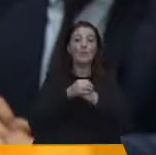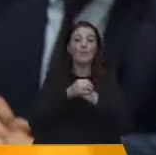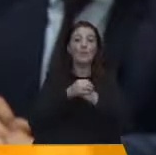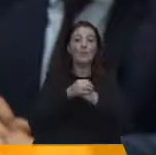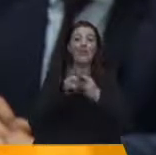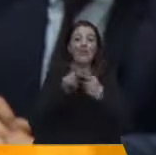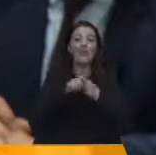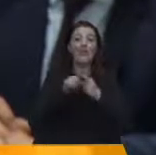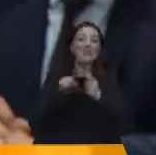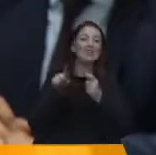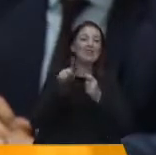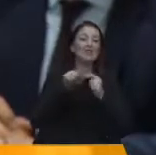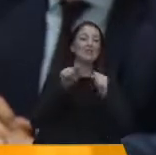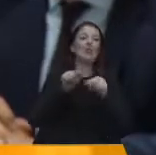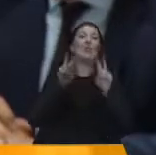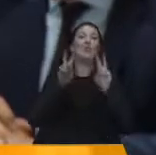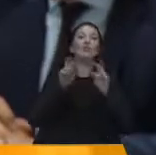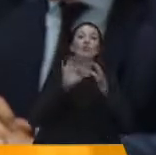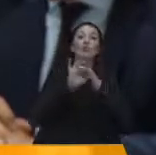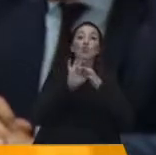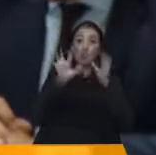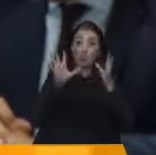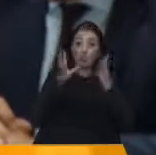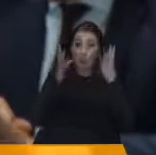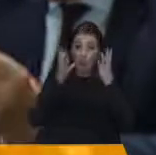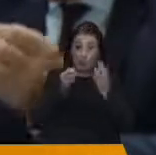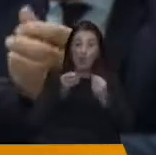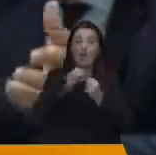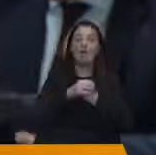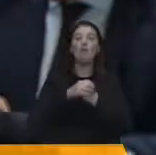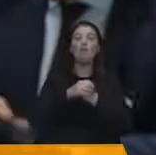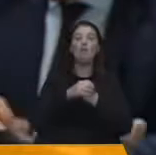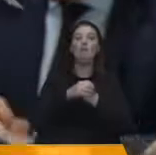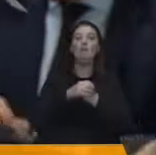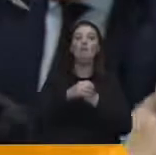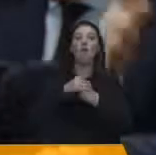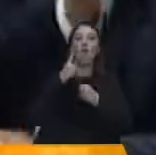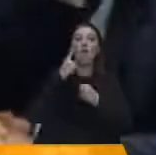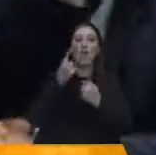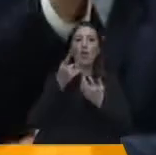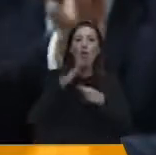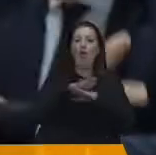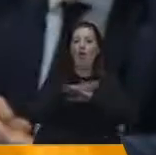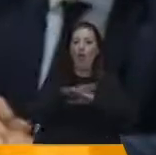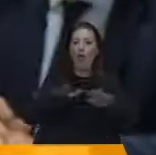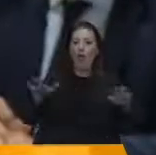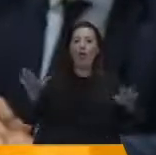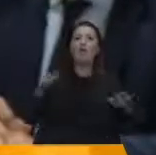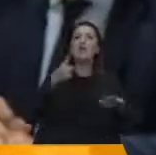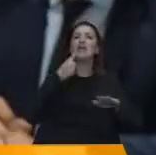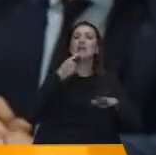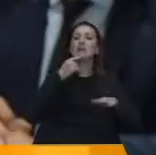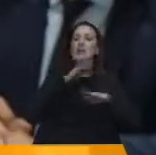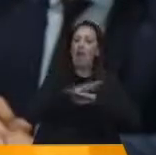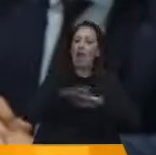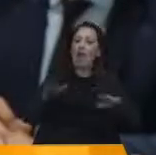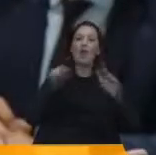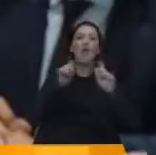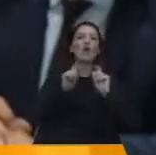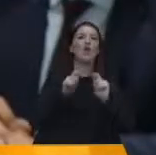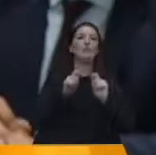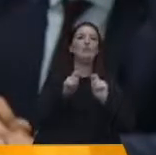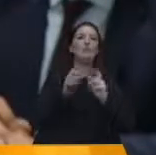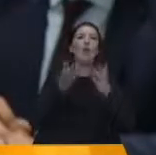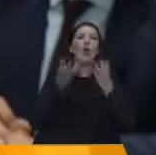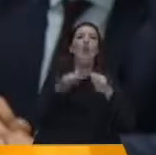Ve sizleri bu konuyu çözdüğünüz takdirde halılarla karşılayacağım, kırmızı halılarla. Olmadı